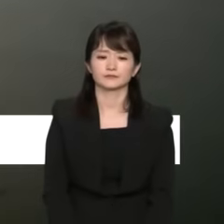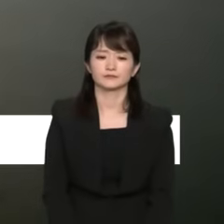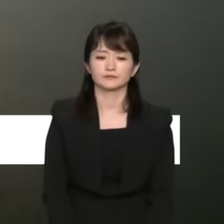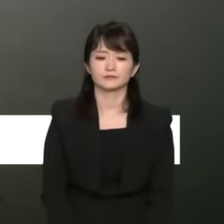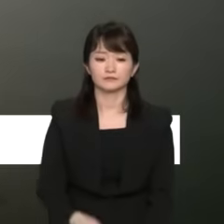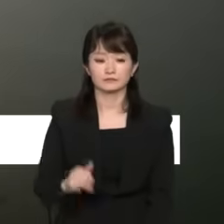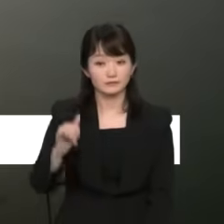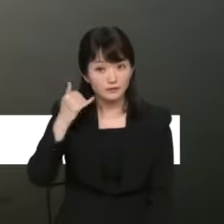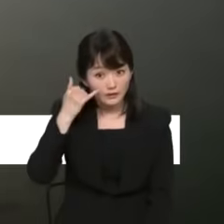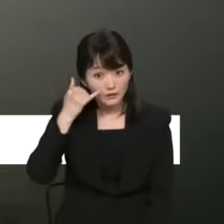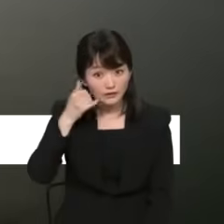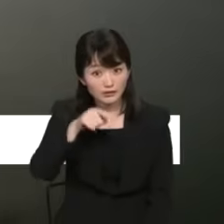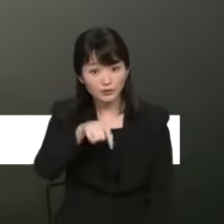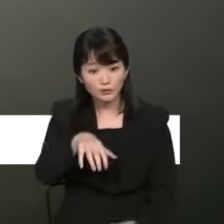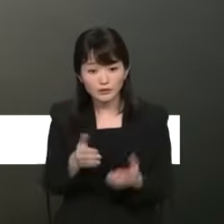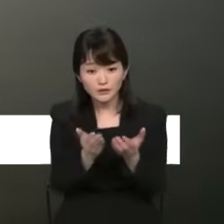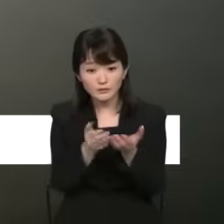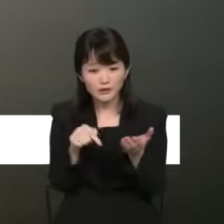여보세요. 아기 대단해요.